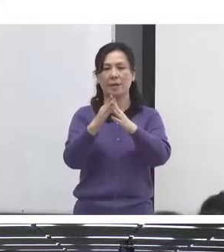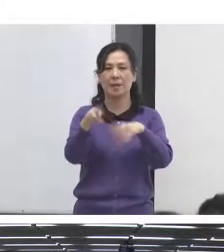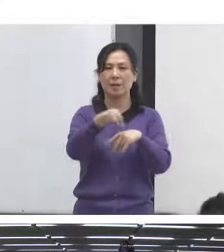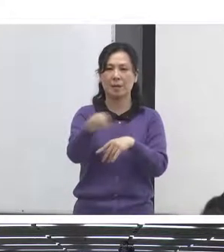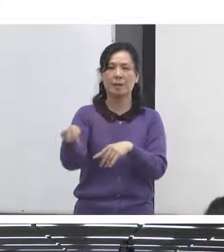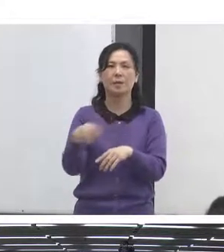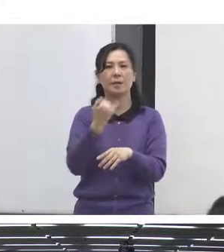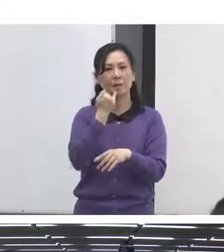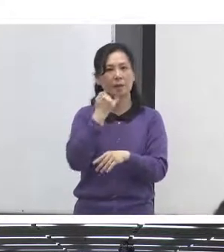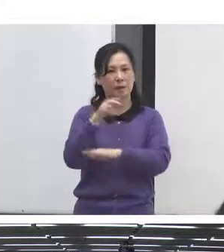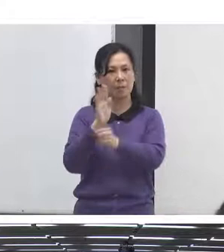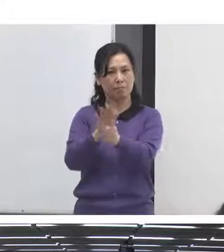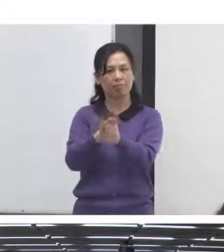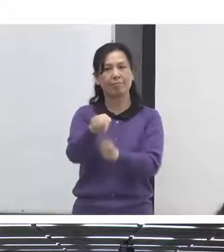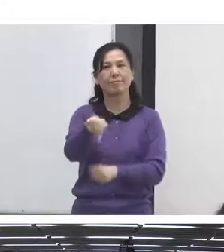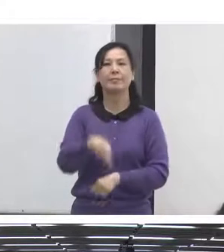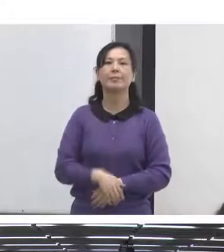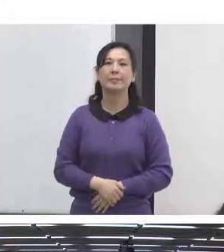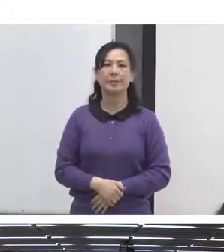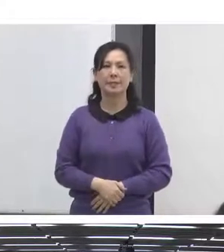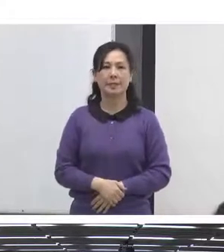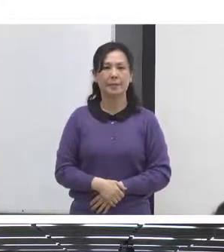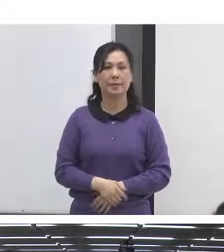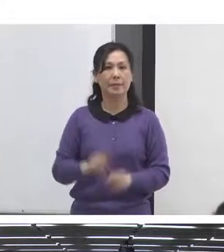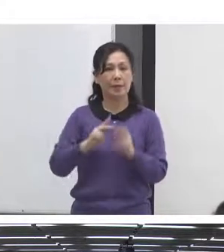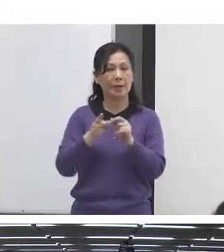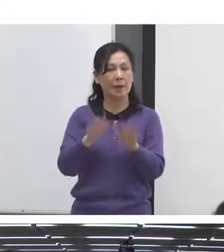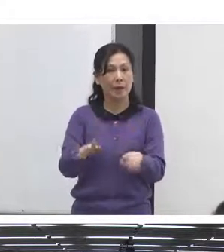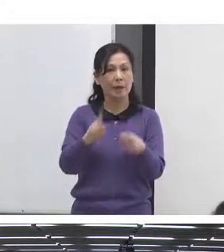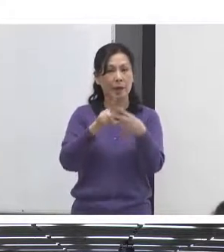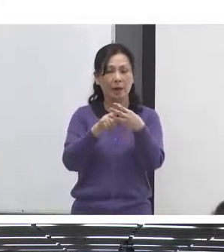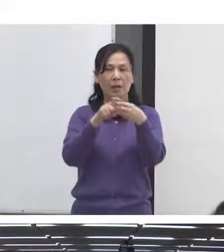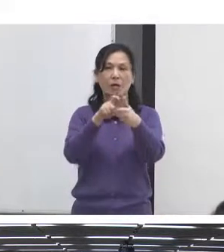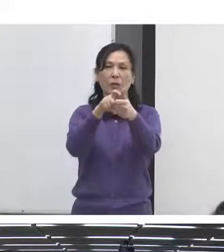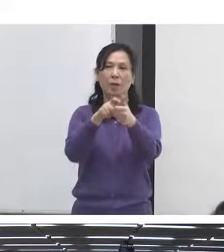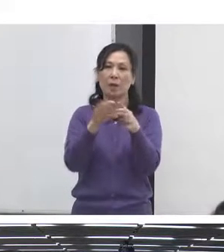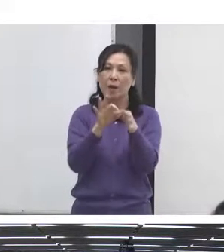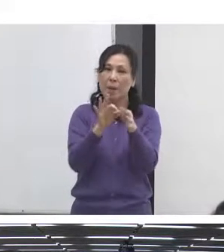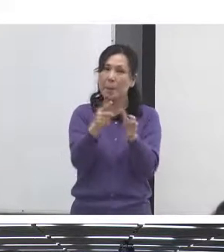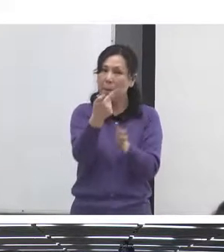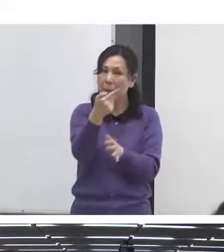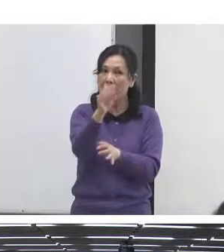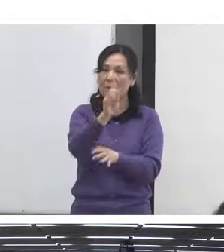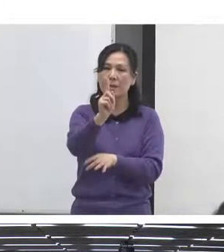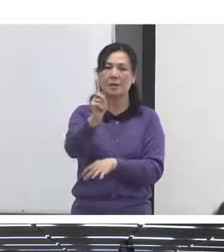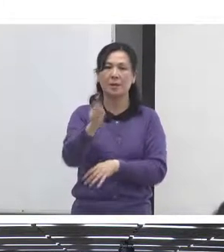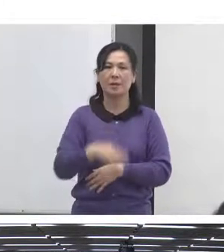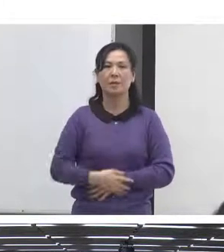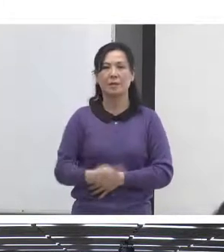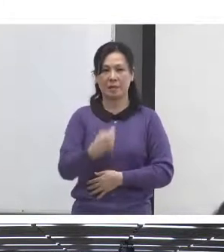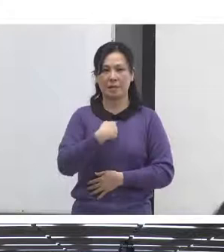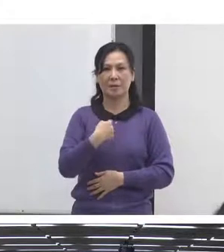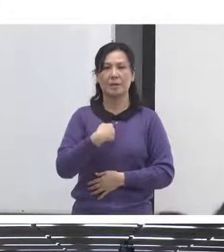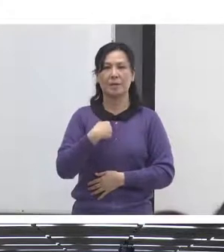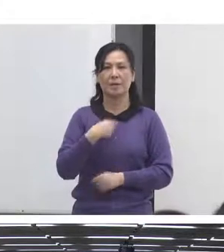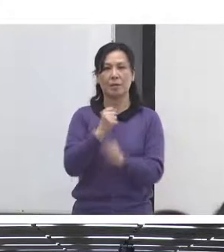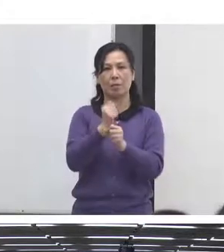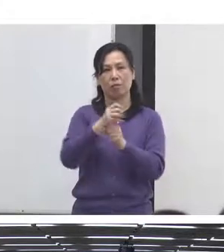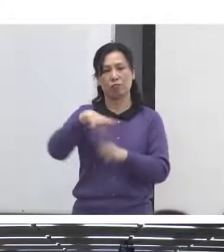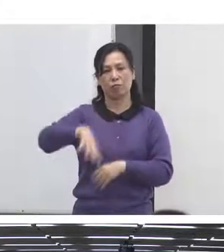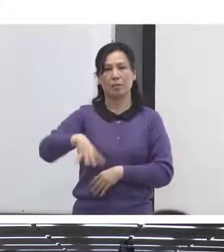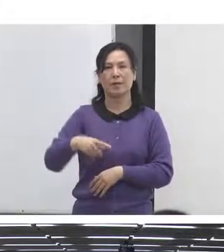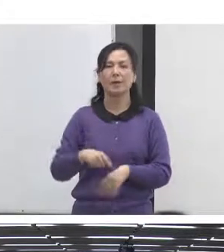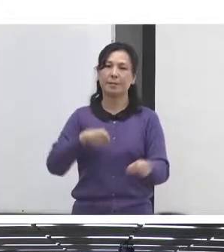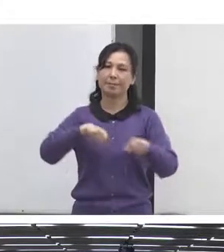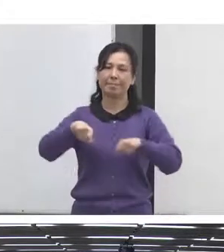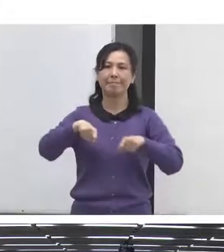challenge。好，那跟今天的主题完全最有相关的，就是我们这个也是我们单位的一个 urban data hub 的一个计